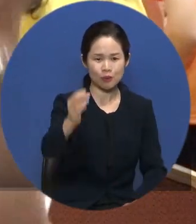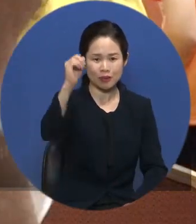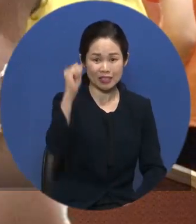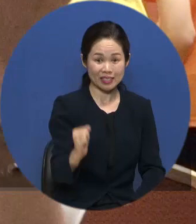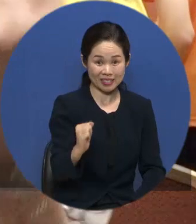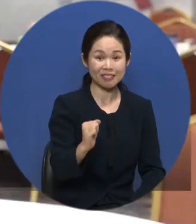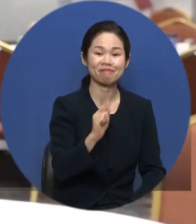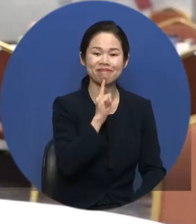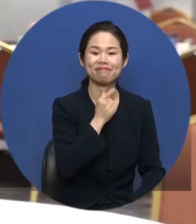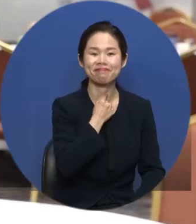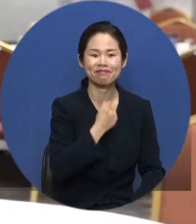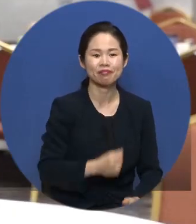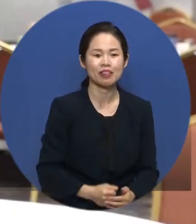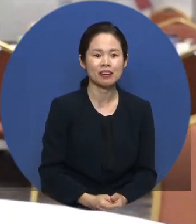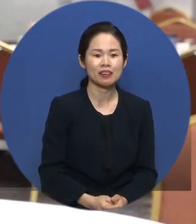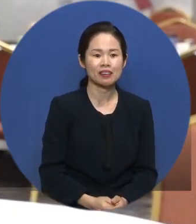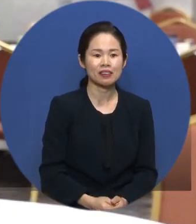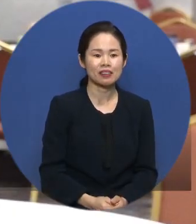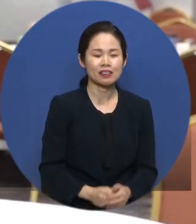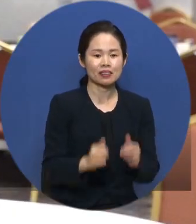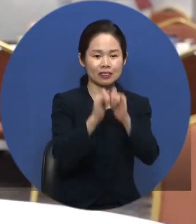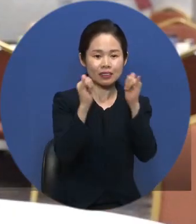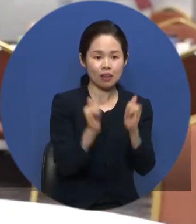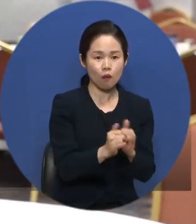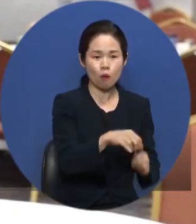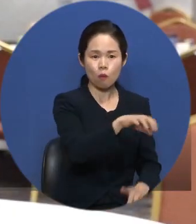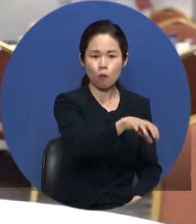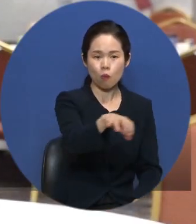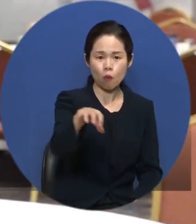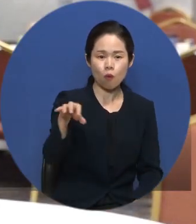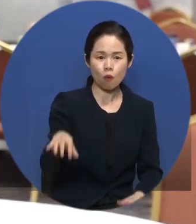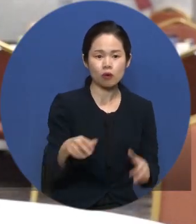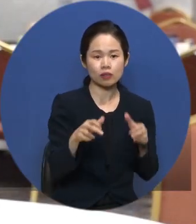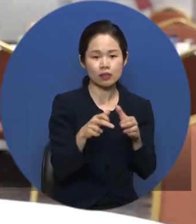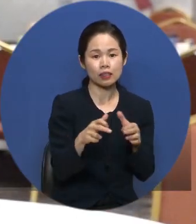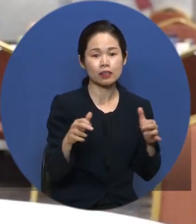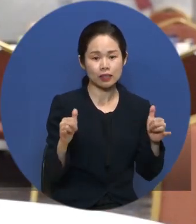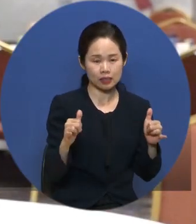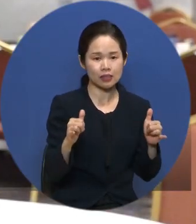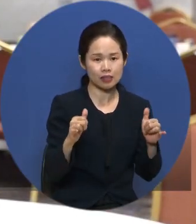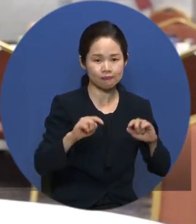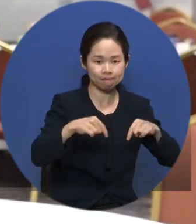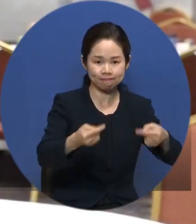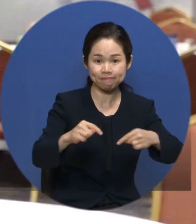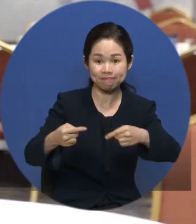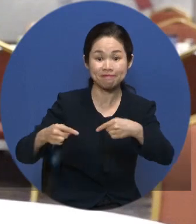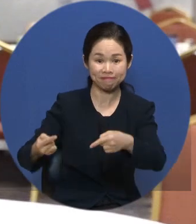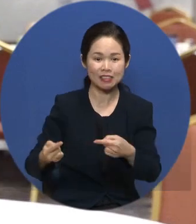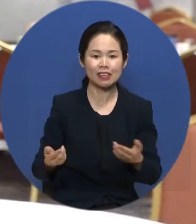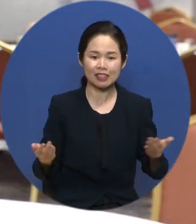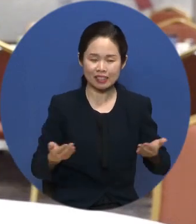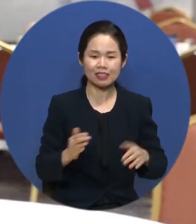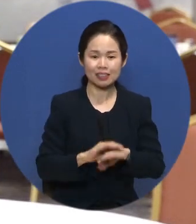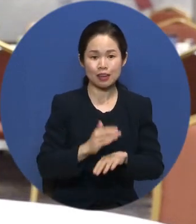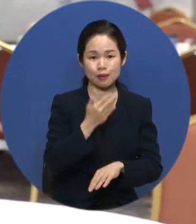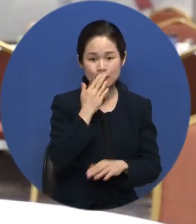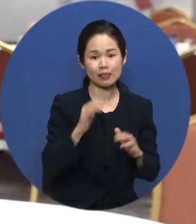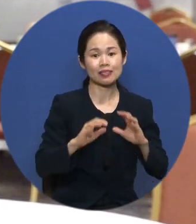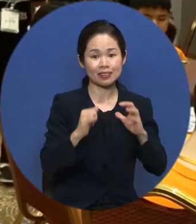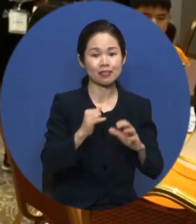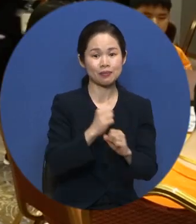싶습니다. 화이팅! 사회 각 영역에서 장애를 가진 사람들이 다양하게 일할 수 있는 세상을 만들어 가면 좋겠습니다.